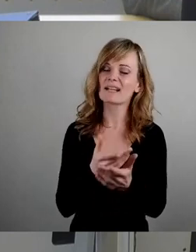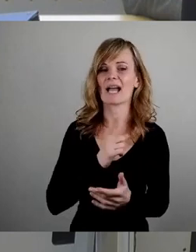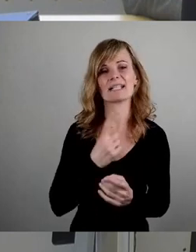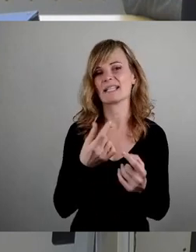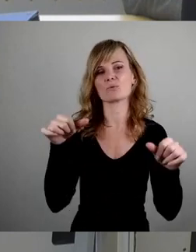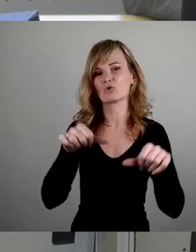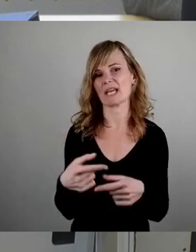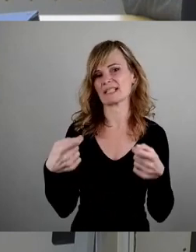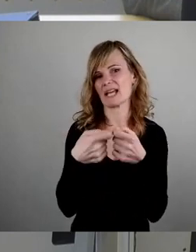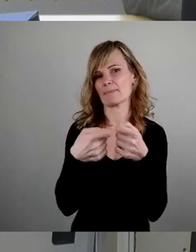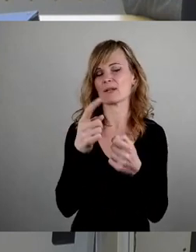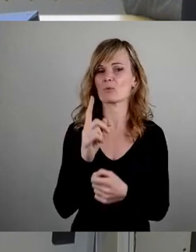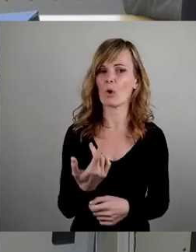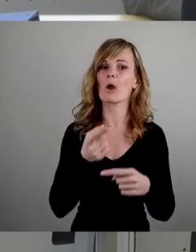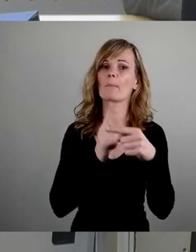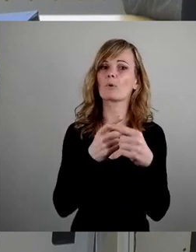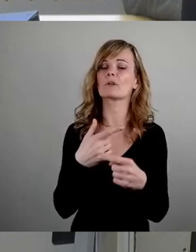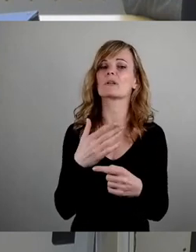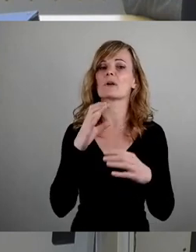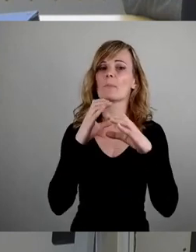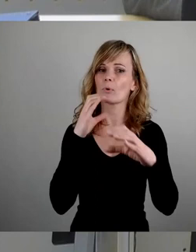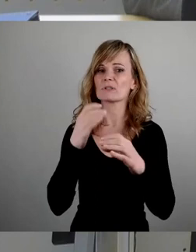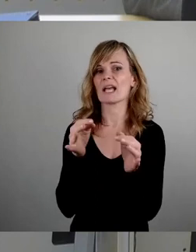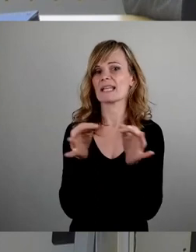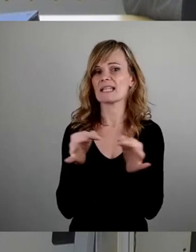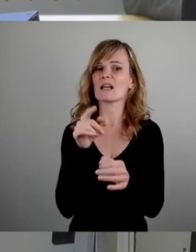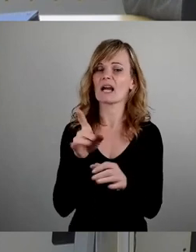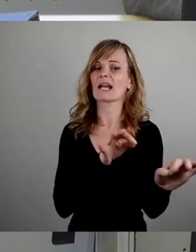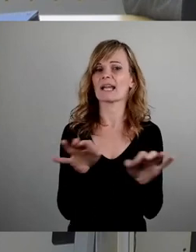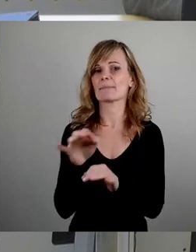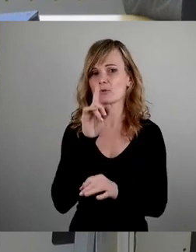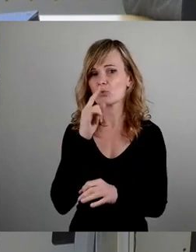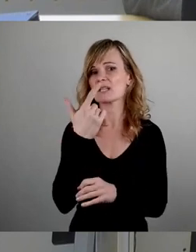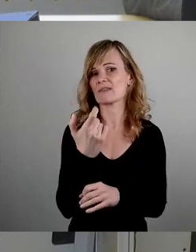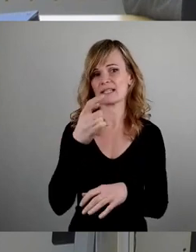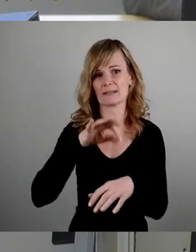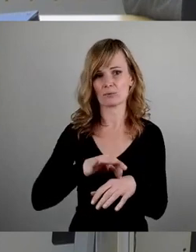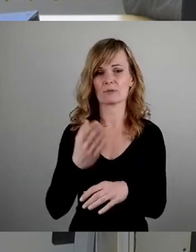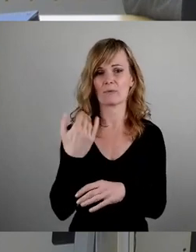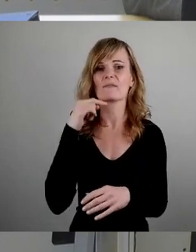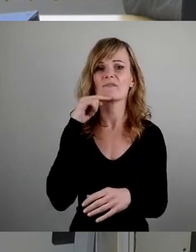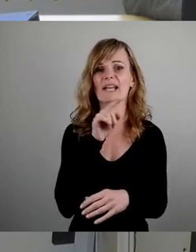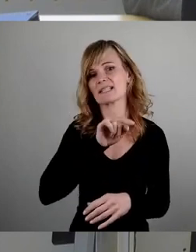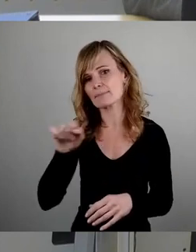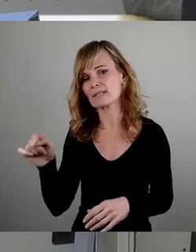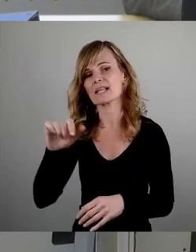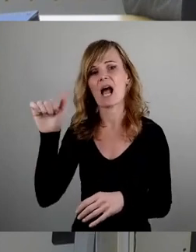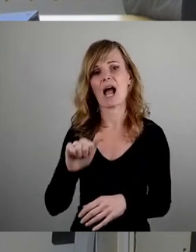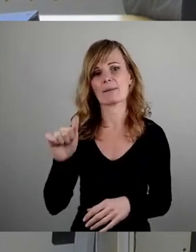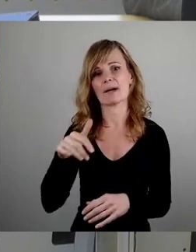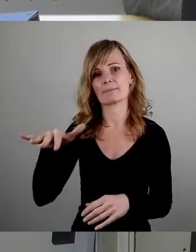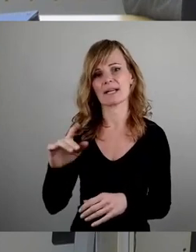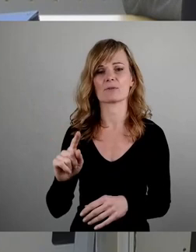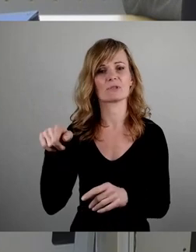anderem sogar mit einer Plusbuslinie, die regelmäßig in nur 20 Minuten von Weißig bis zum Albertplatz fährt und in 30 Minuten